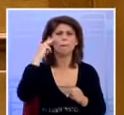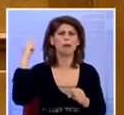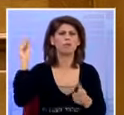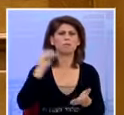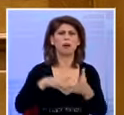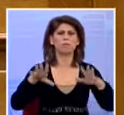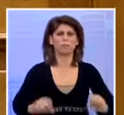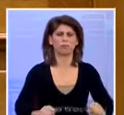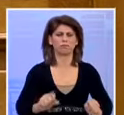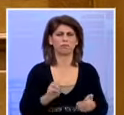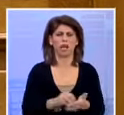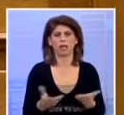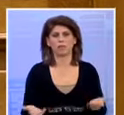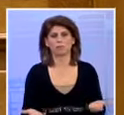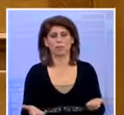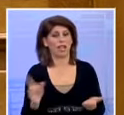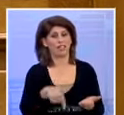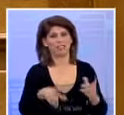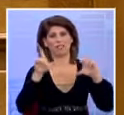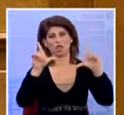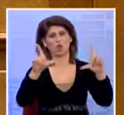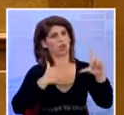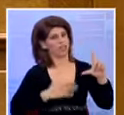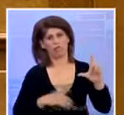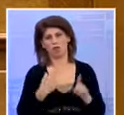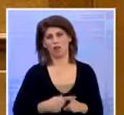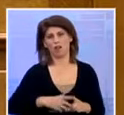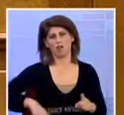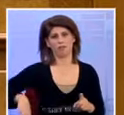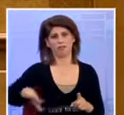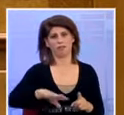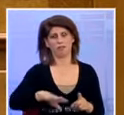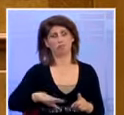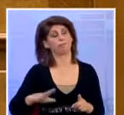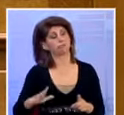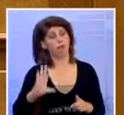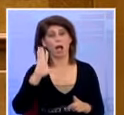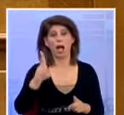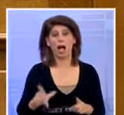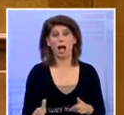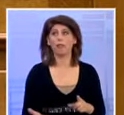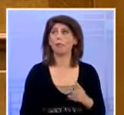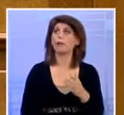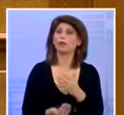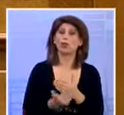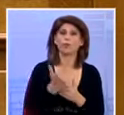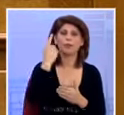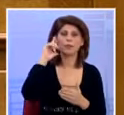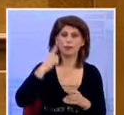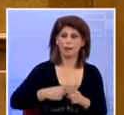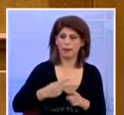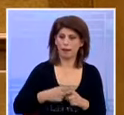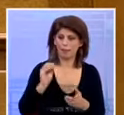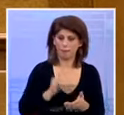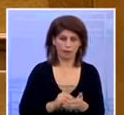ξανά κατάληψη. Δεν είναι αυτή η εικόνα που θέλουν οι Έλληνες. Και στο μεταξύ, κάθε μέρα που ξημερώνει, ουδής γνωρίζει αν η Ελλάδα θα πάει από